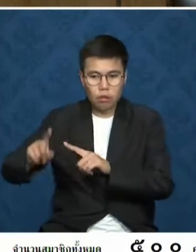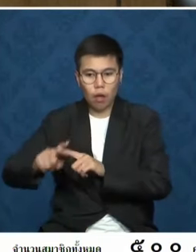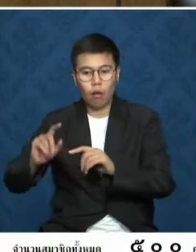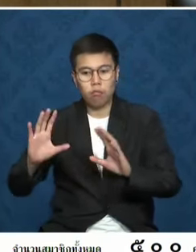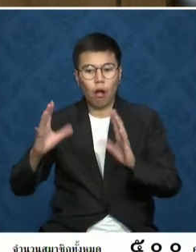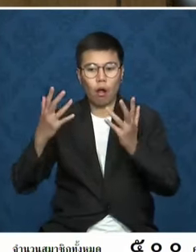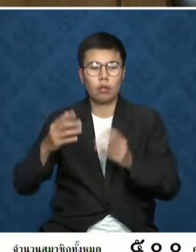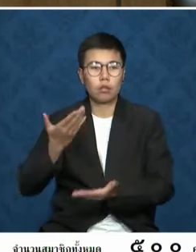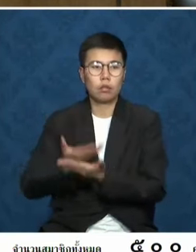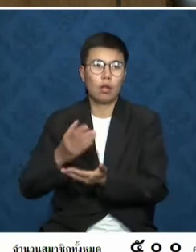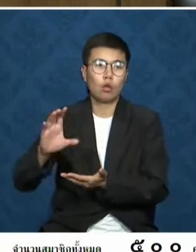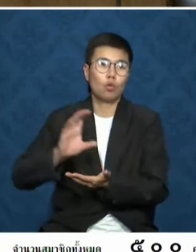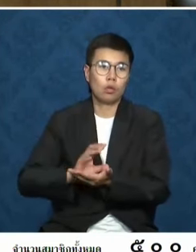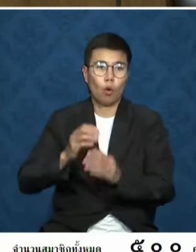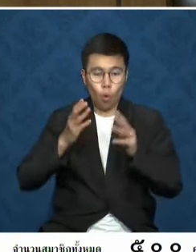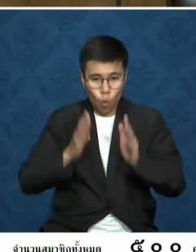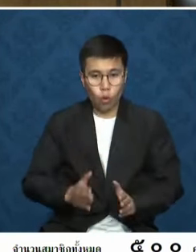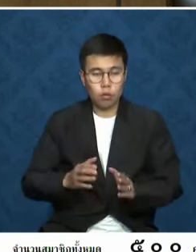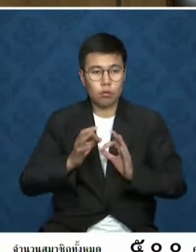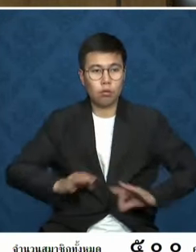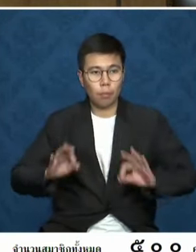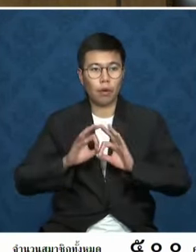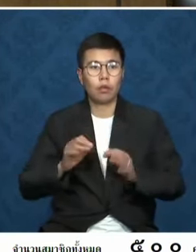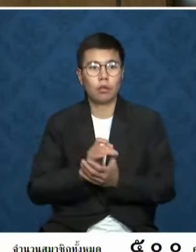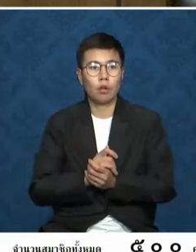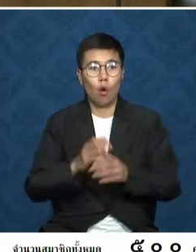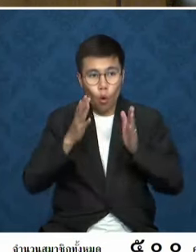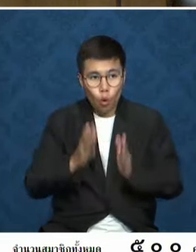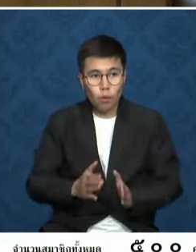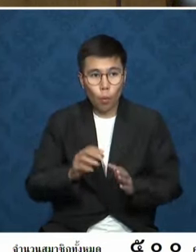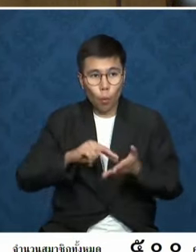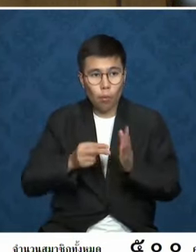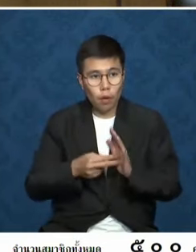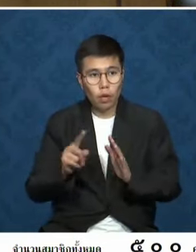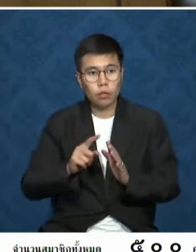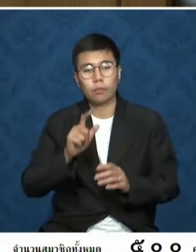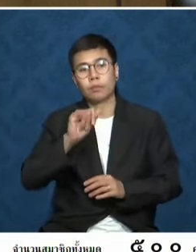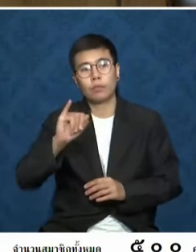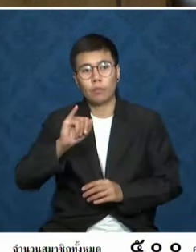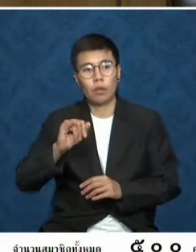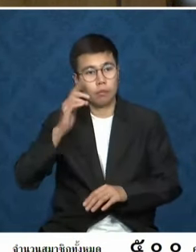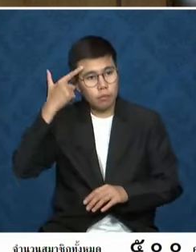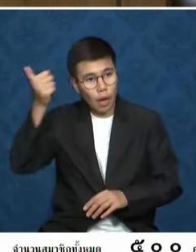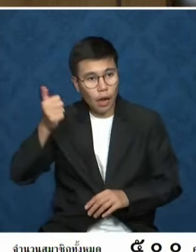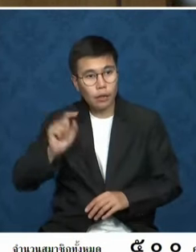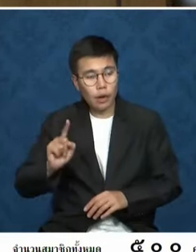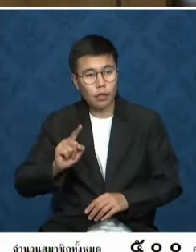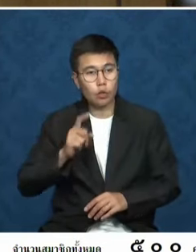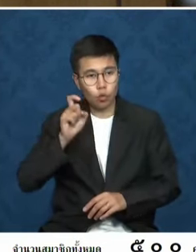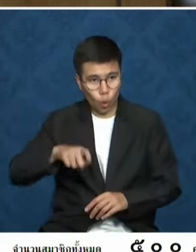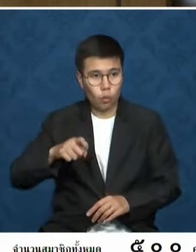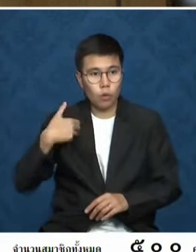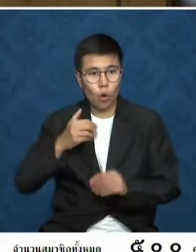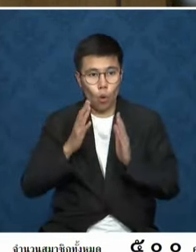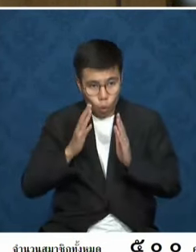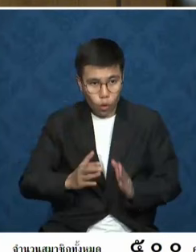ทุนมนุษเป็เรื่องที่มีคามสำคญigglingทานประทานครับทุนมนุษย์ หมายกว่า AI จะเก่งขนาดไหนก็ต้อาสั